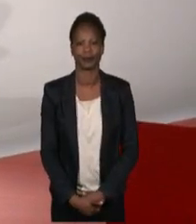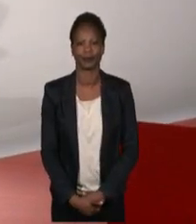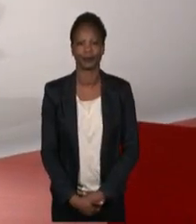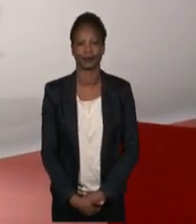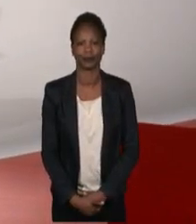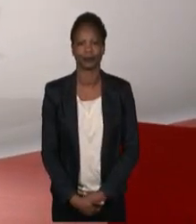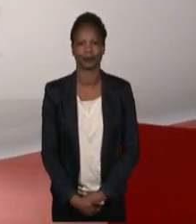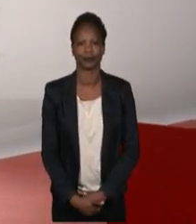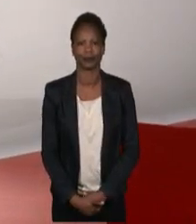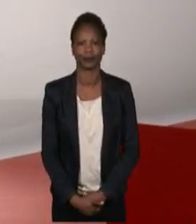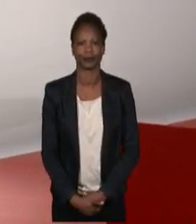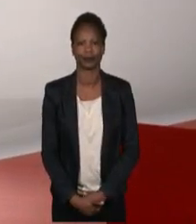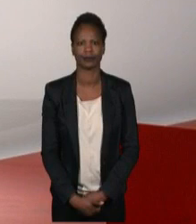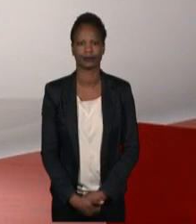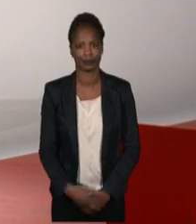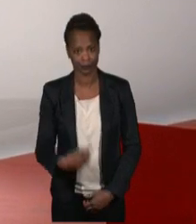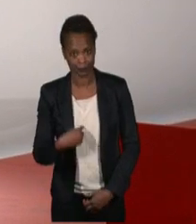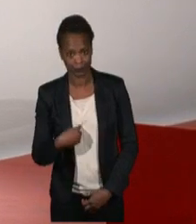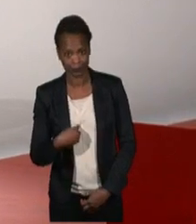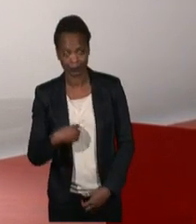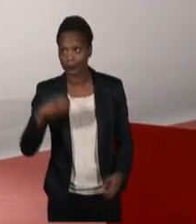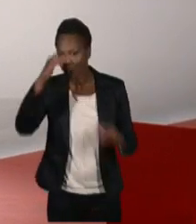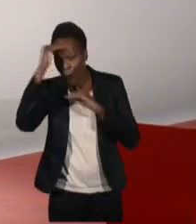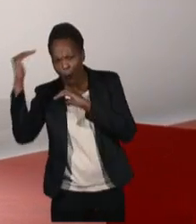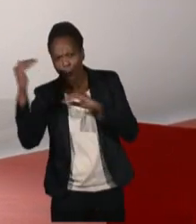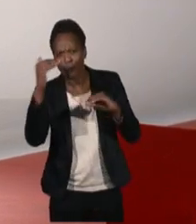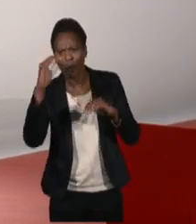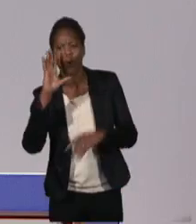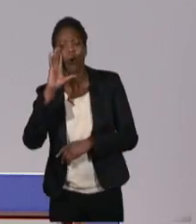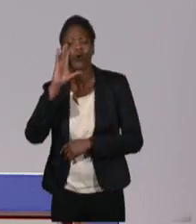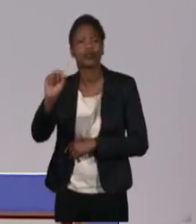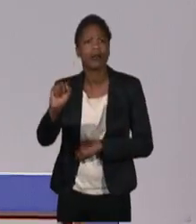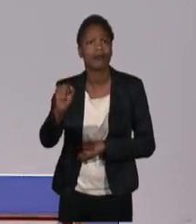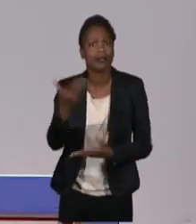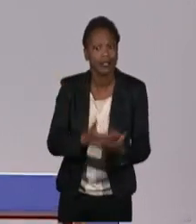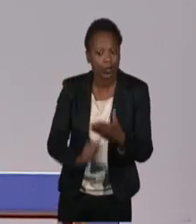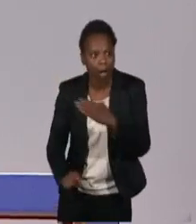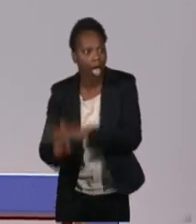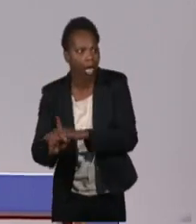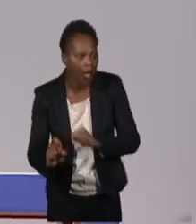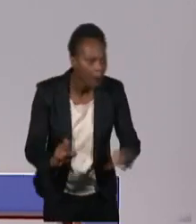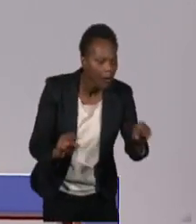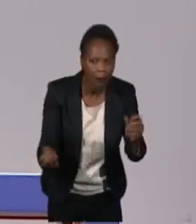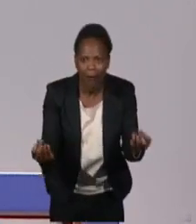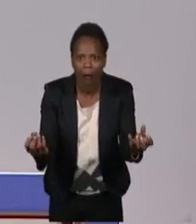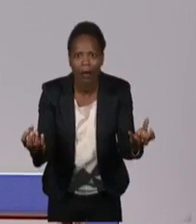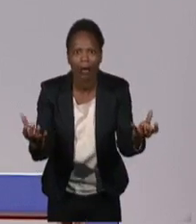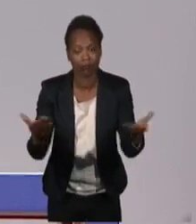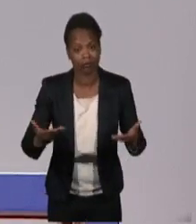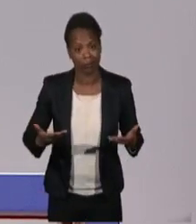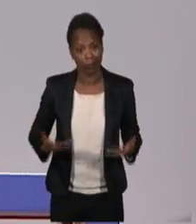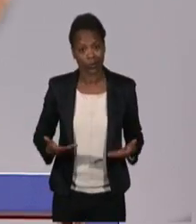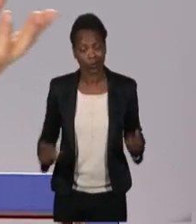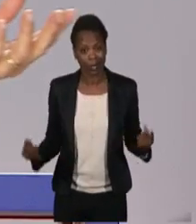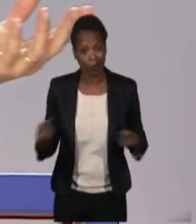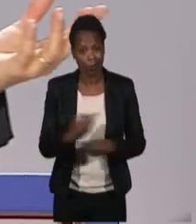Je crois à l'initiative, à ces étincelles qui sortent des sentiers battus. Aujourd'hui, c'est le règne du scepticisme, des